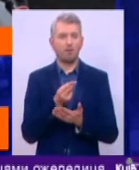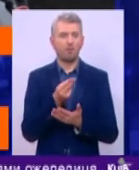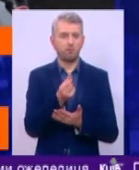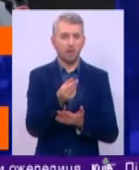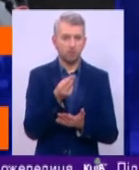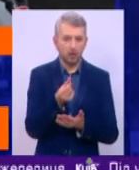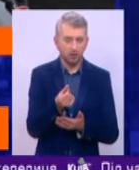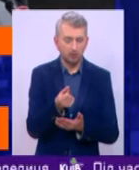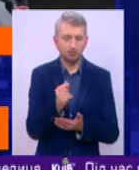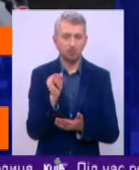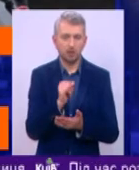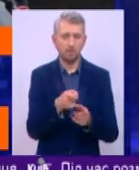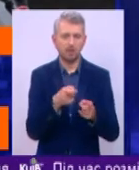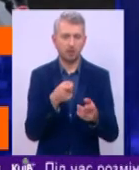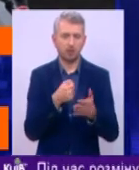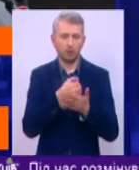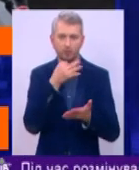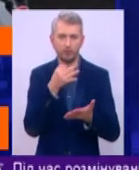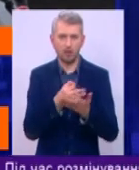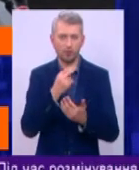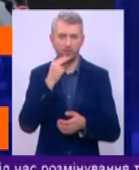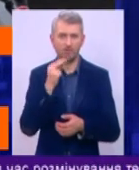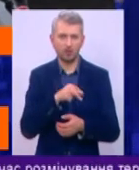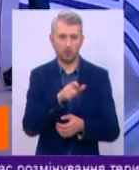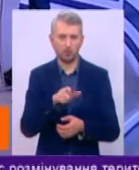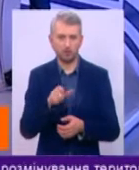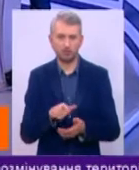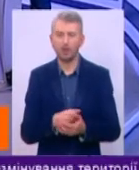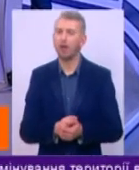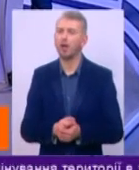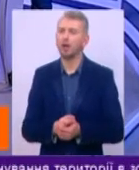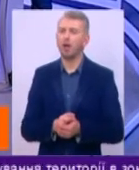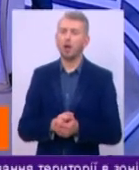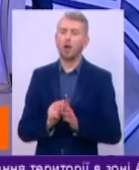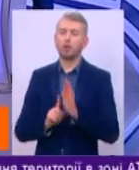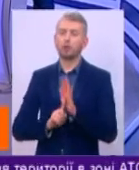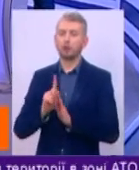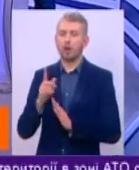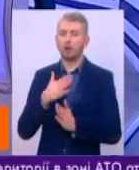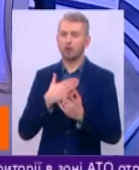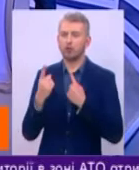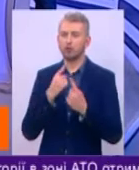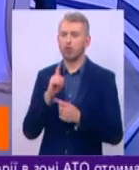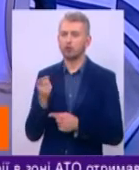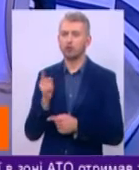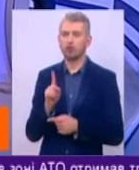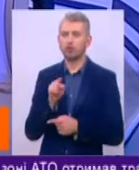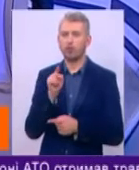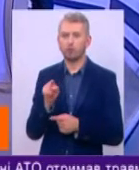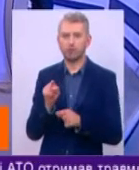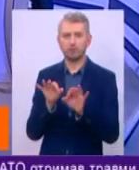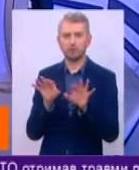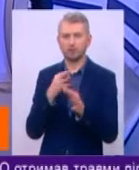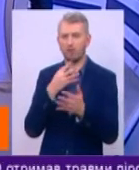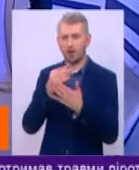і притягнення до відповідальності винних осіб. Пане Юрію, розпочинали нашу розмову з того, що ви ділилися